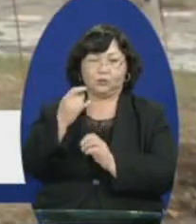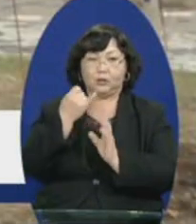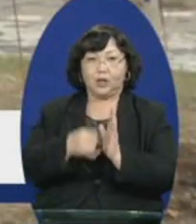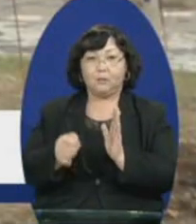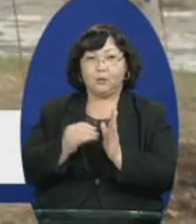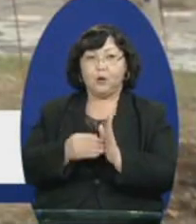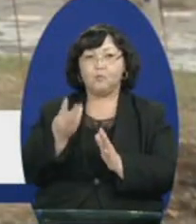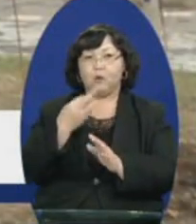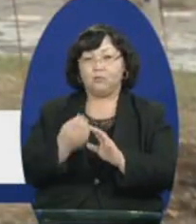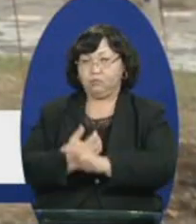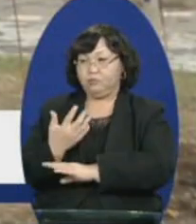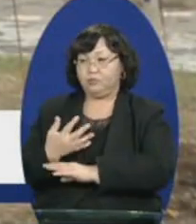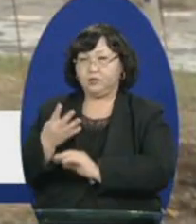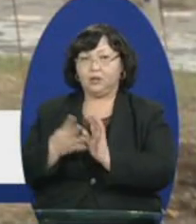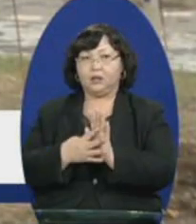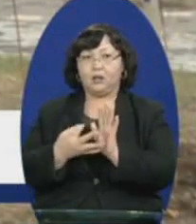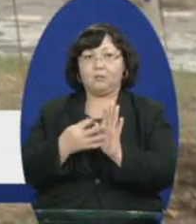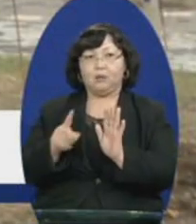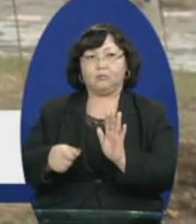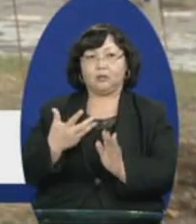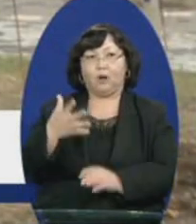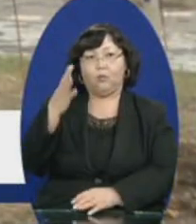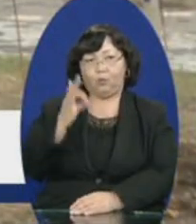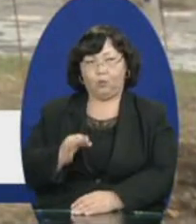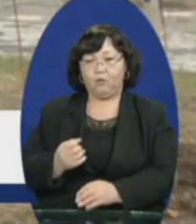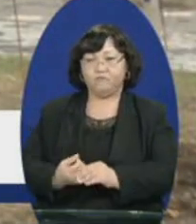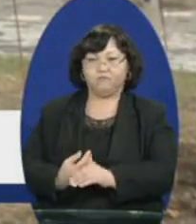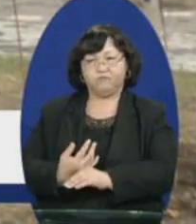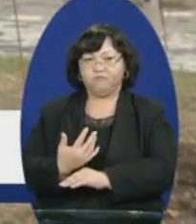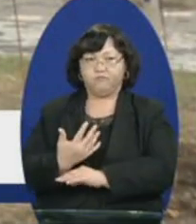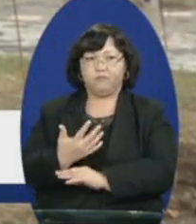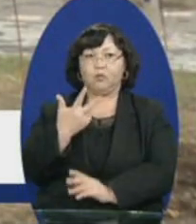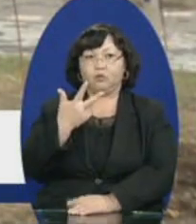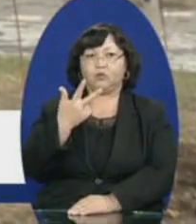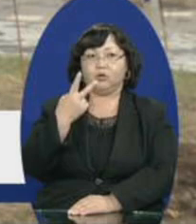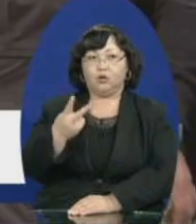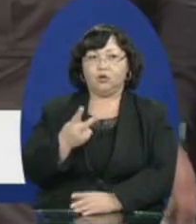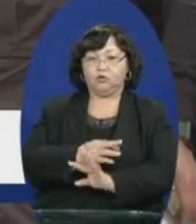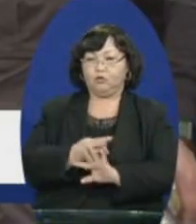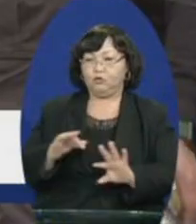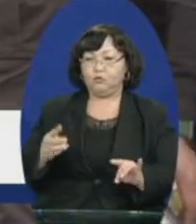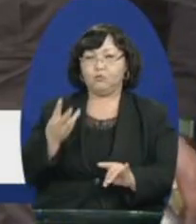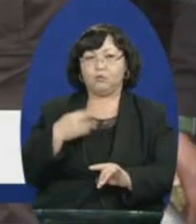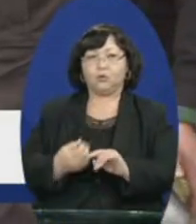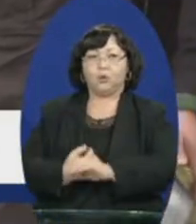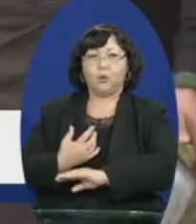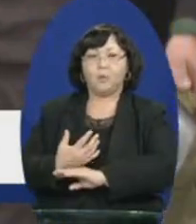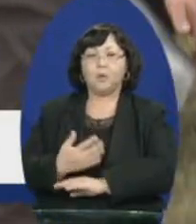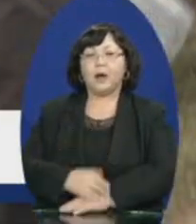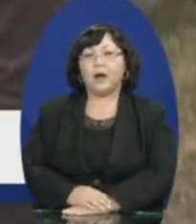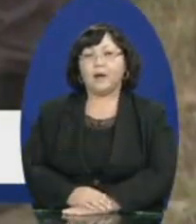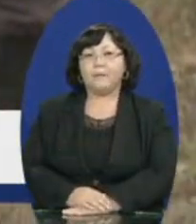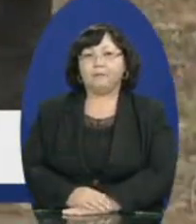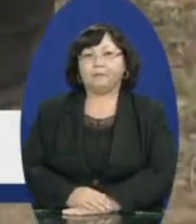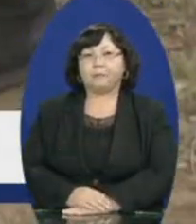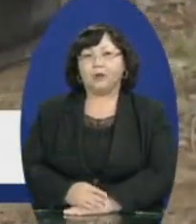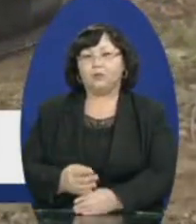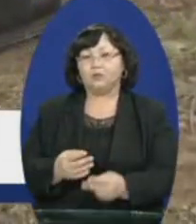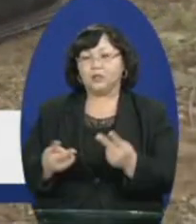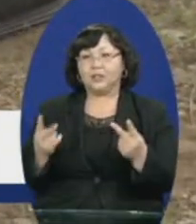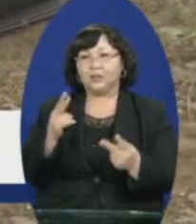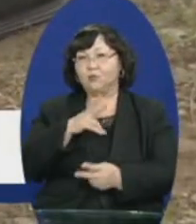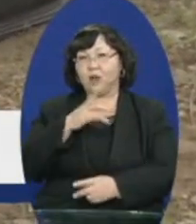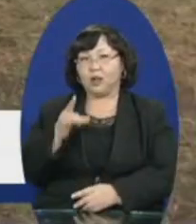мод 98.5% амьдралтаа ургаж байна. 32 төрөл зүйлийн мод ургаж байгаамаа. Энэ жил үндэсний цэцэрлэг төрөлн хувь